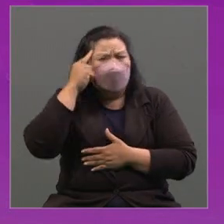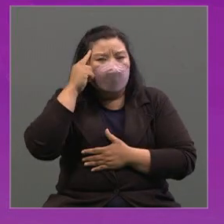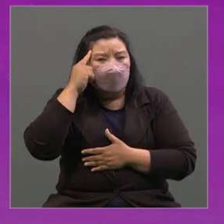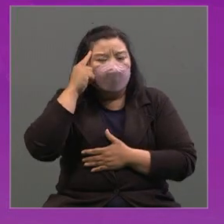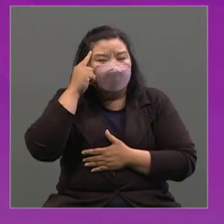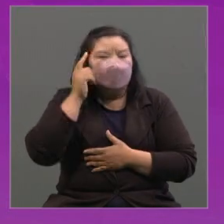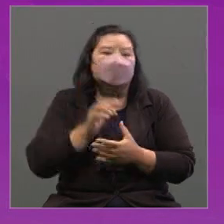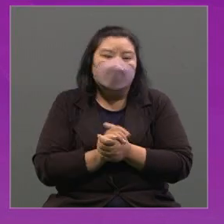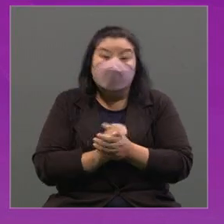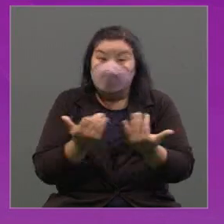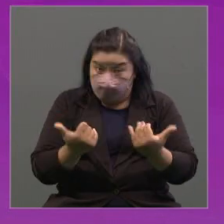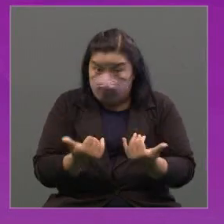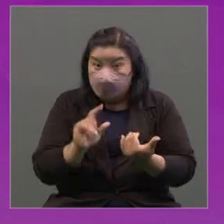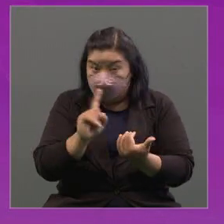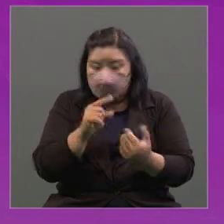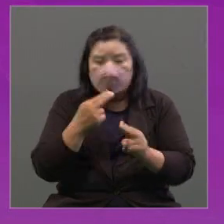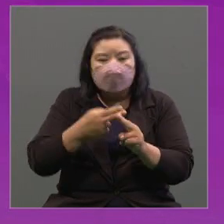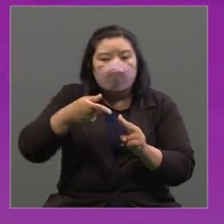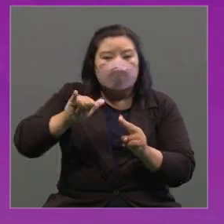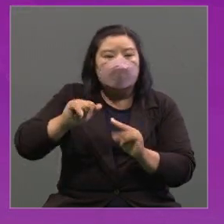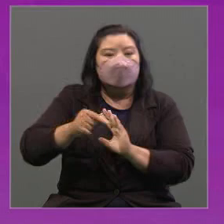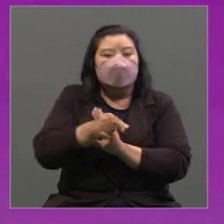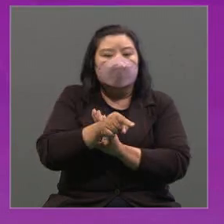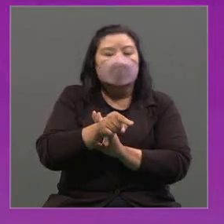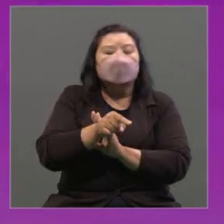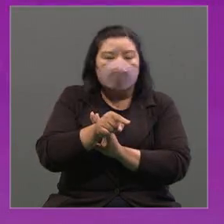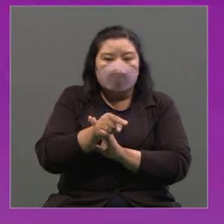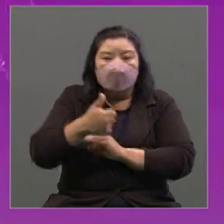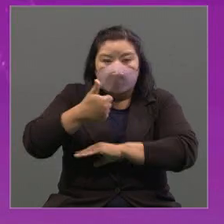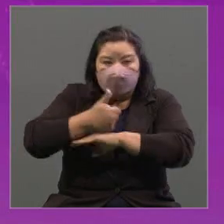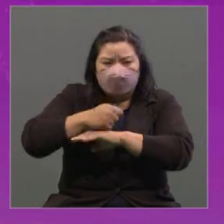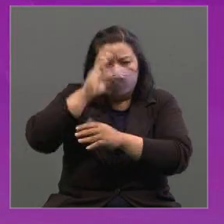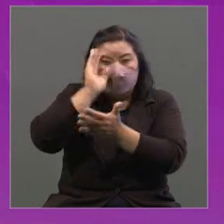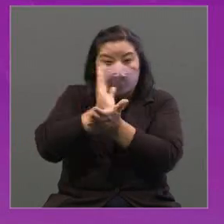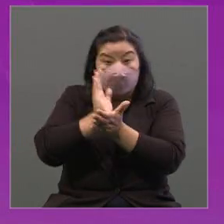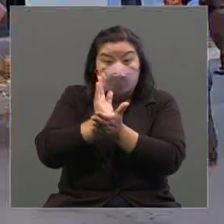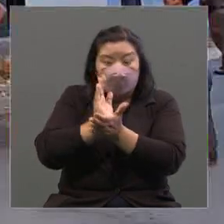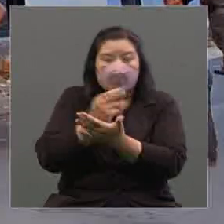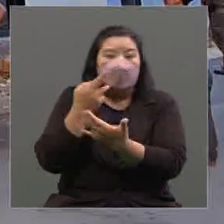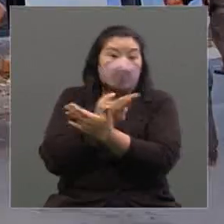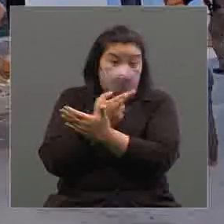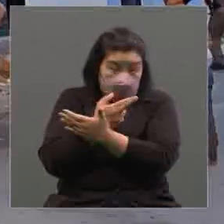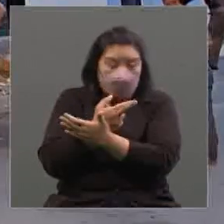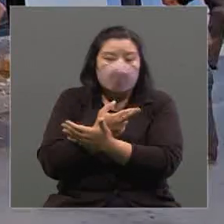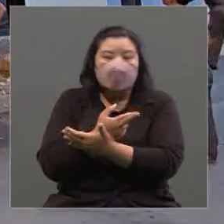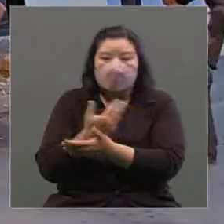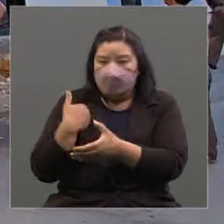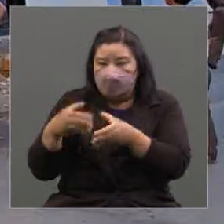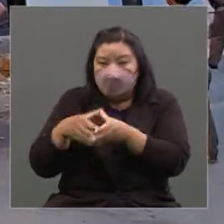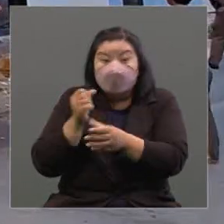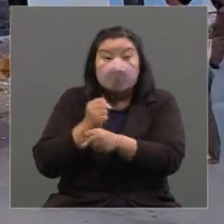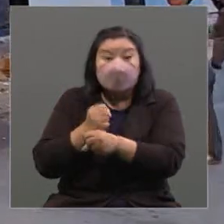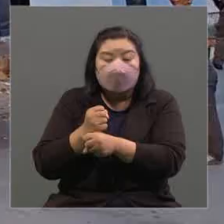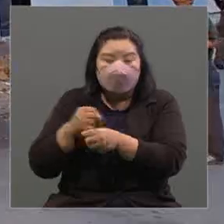าวันนี้เนี่ยนะคะทางพันตำรวจเอกปิยพงษ์วงเกตใจผู้กำกับการสถานีตำรวจภูธรบ้านโป่งพร้อมด้วยทางชุดปฏิบัติ